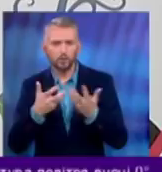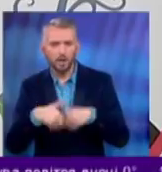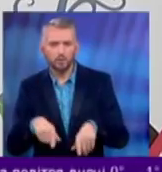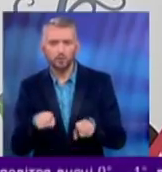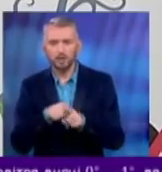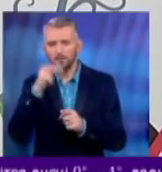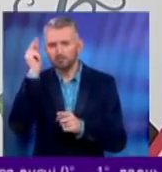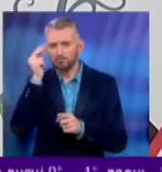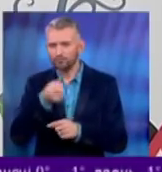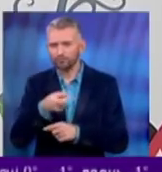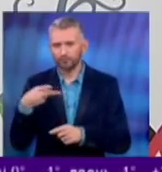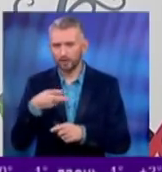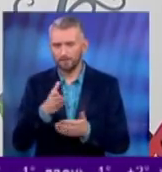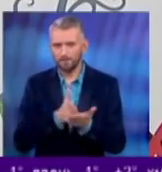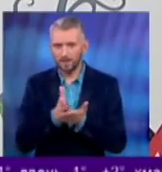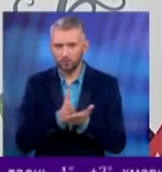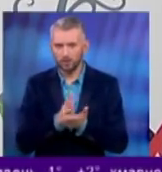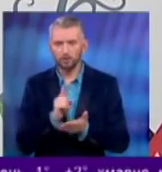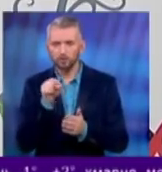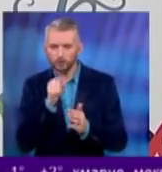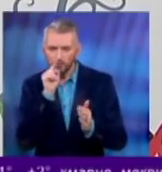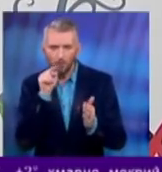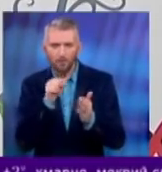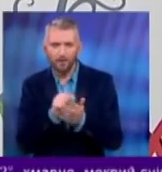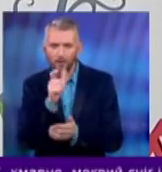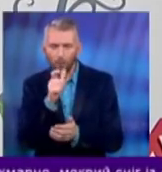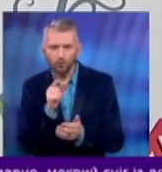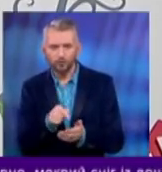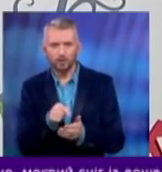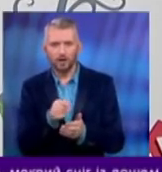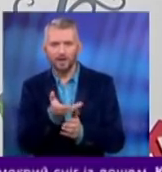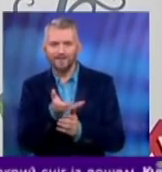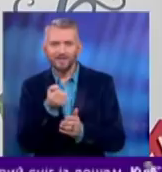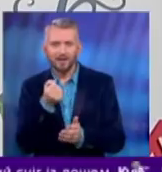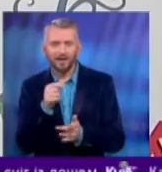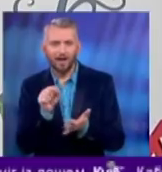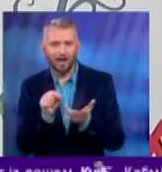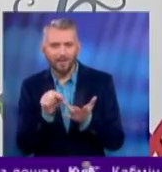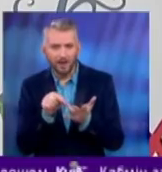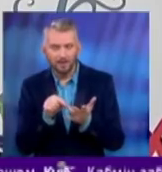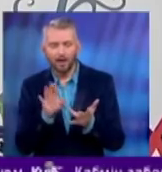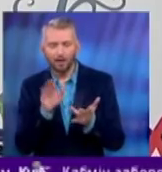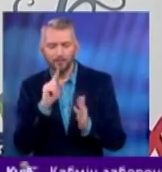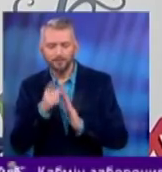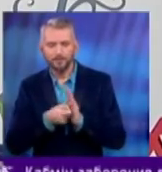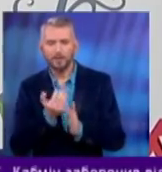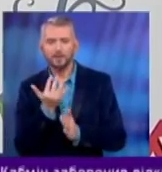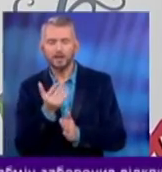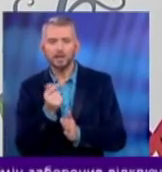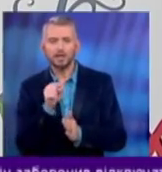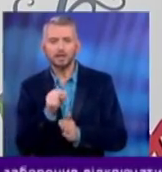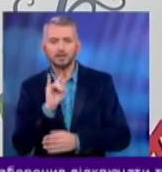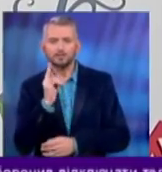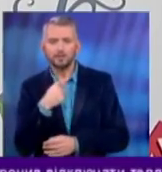такий навчений персонал, щоб туди попасти маленькою голочкою, взяти звідти аналізи. І тоді вже визначити, скільки цій лялечки